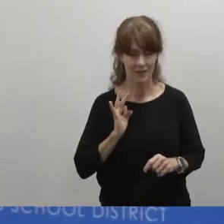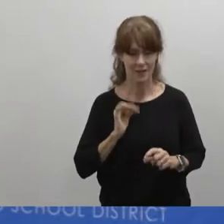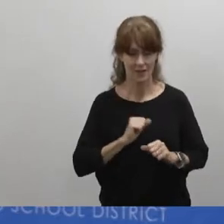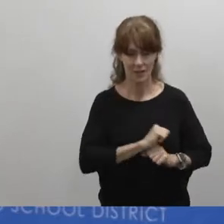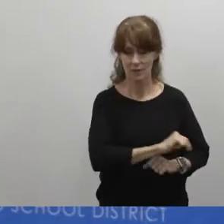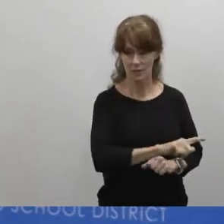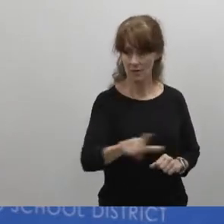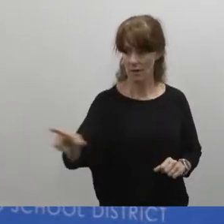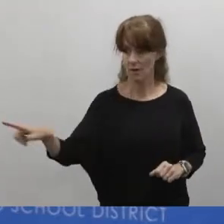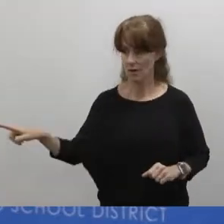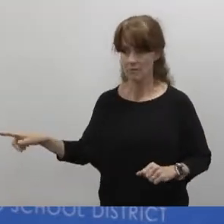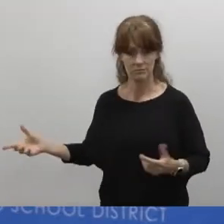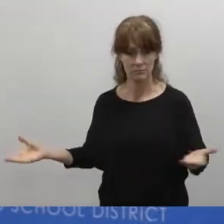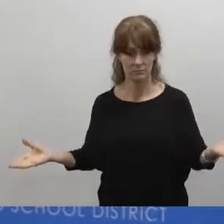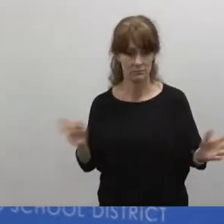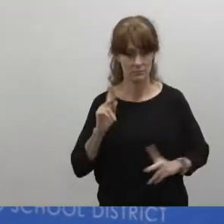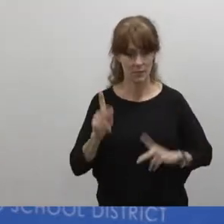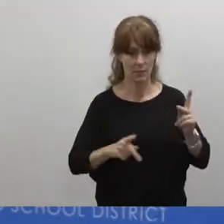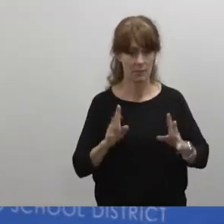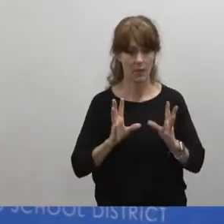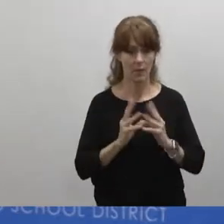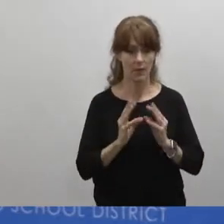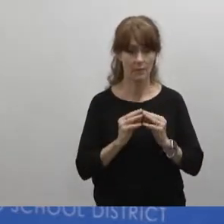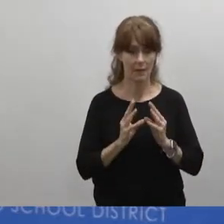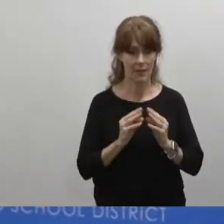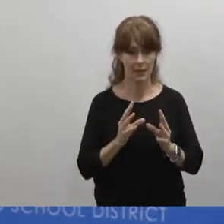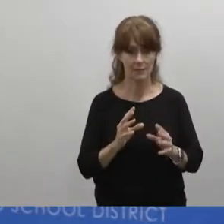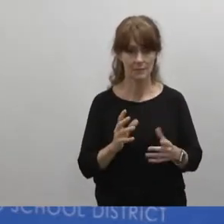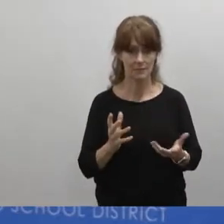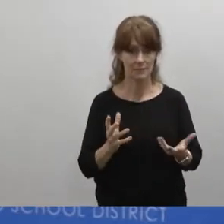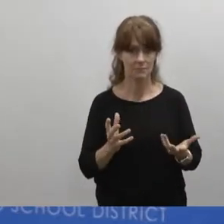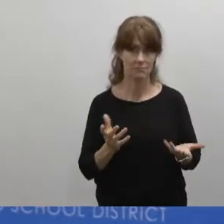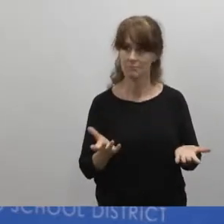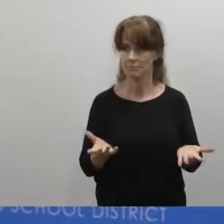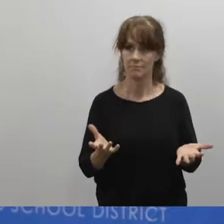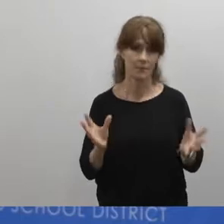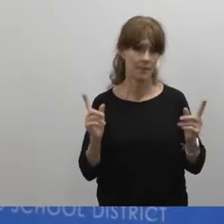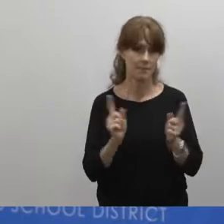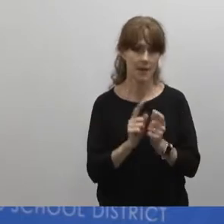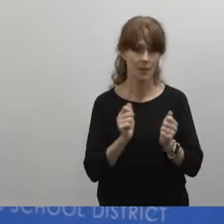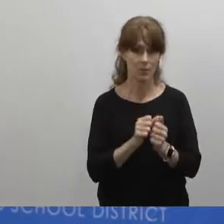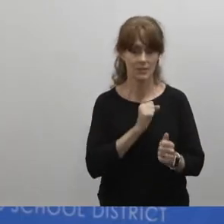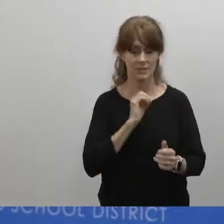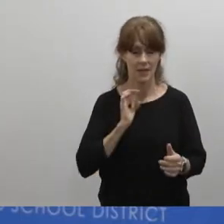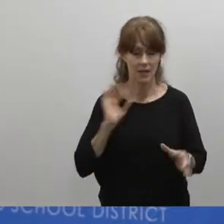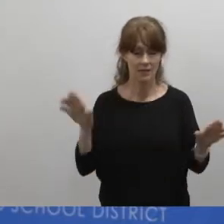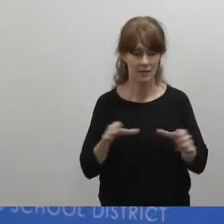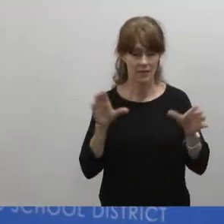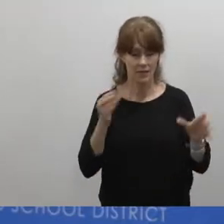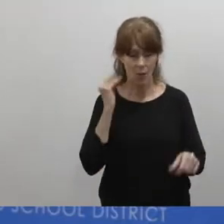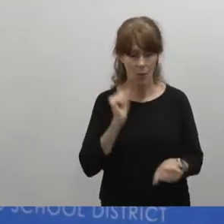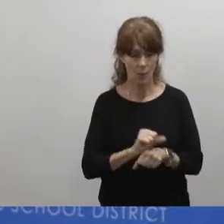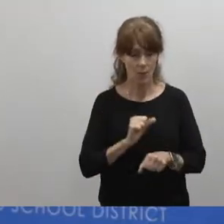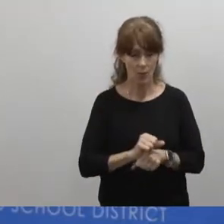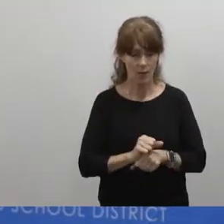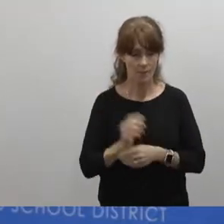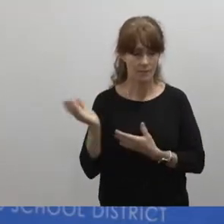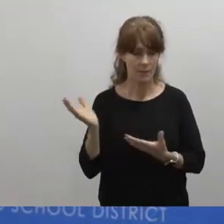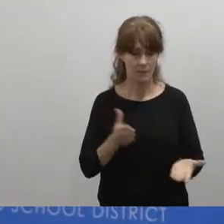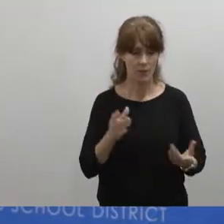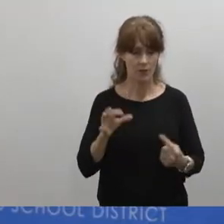quạt dừng trọng bạch sầm xua tại bốc lực nội tế cứ dừng ai xua sầm